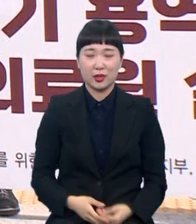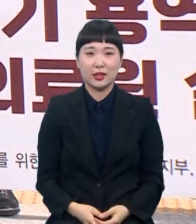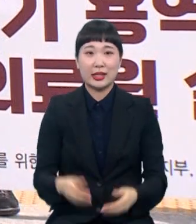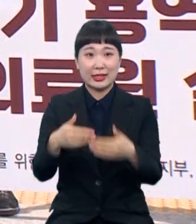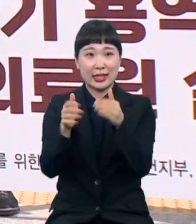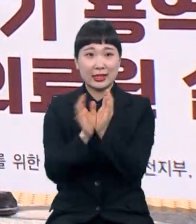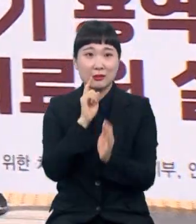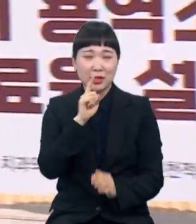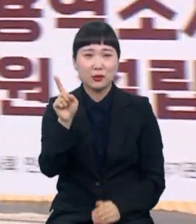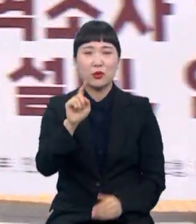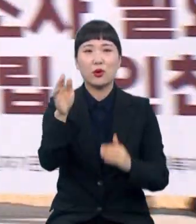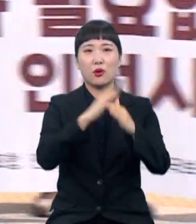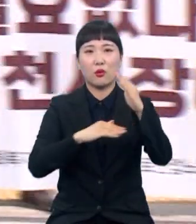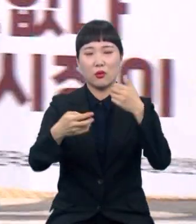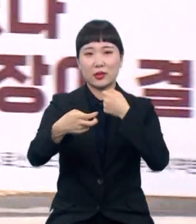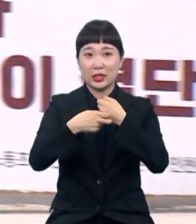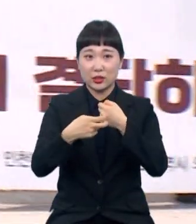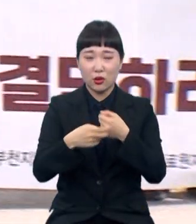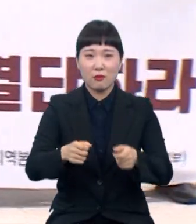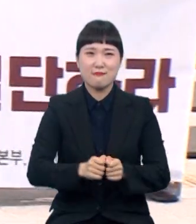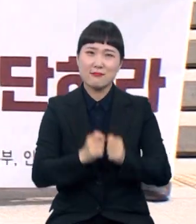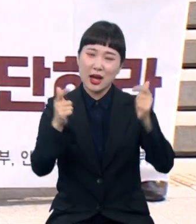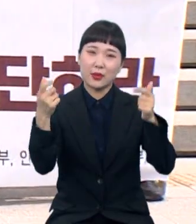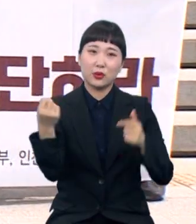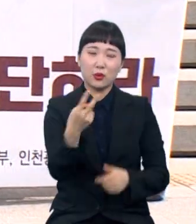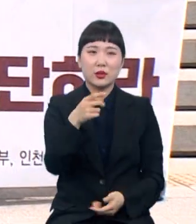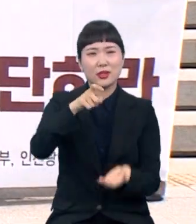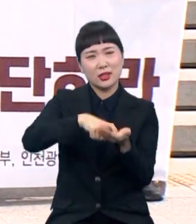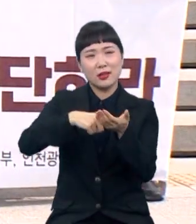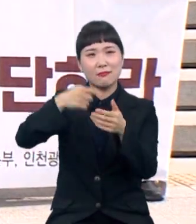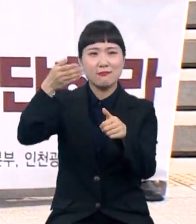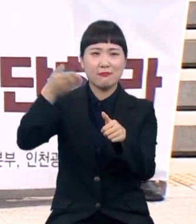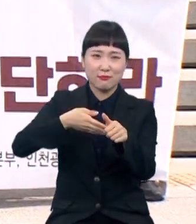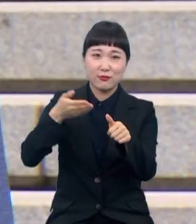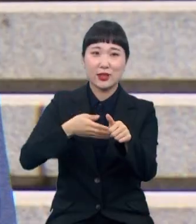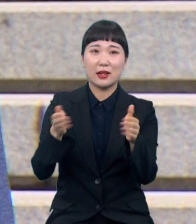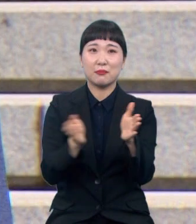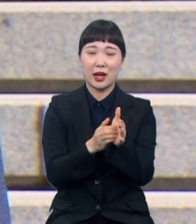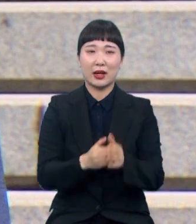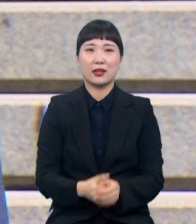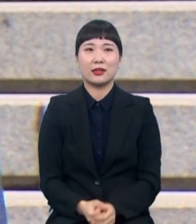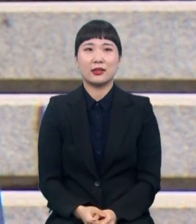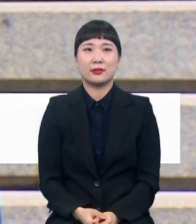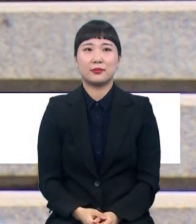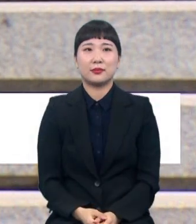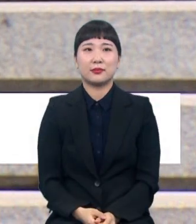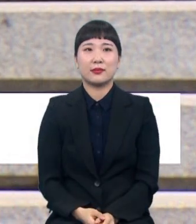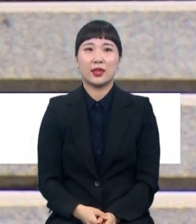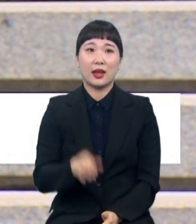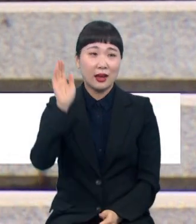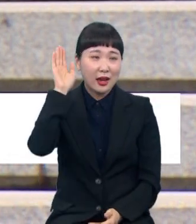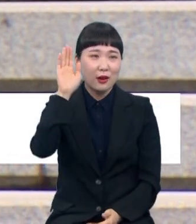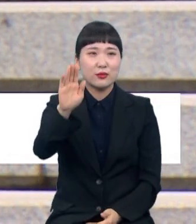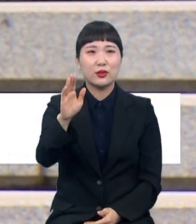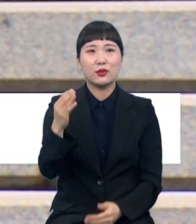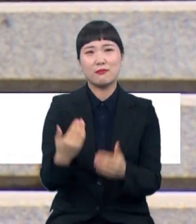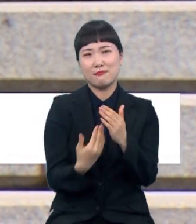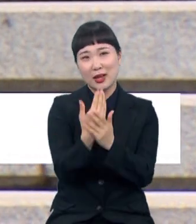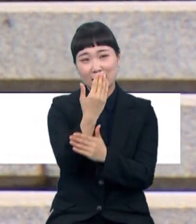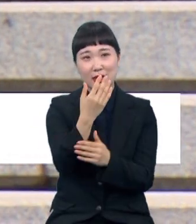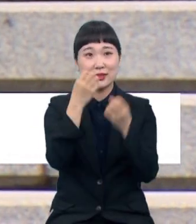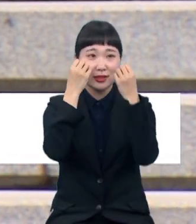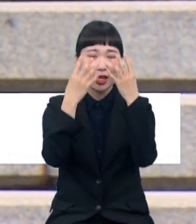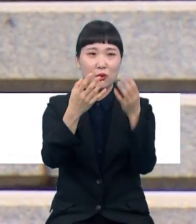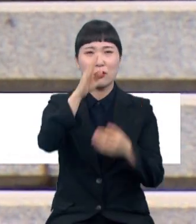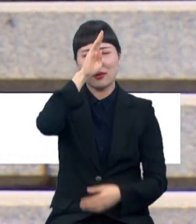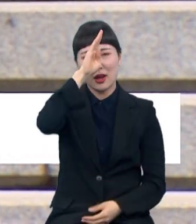시민사회단체는 공공의료 확충의 필요성과 시급성도 강조했습니다. 앞으로 발생된 신종